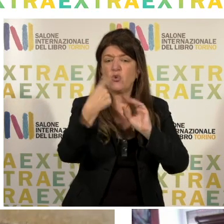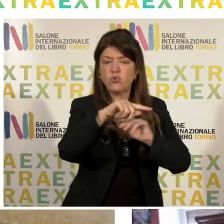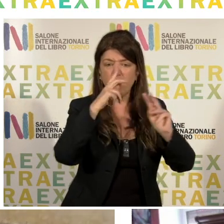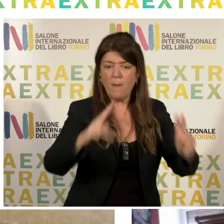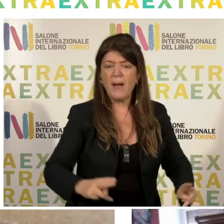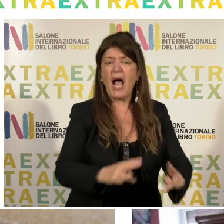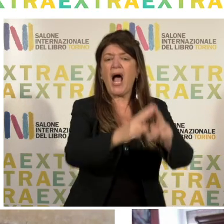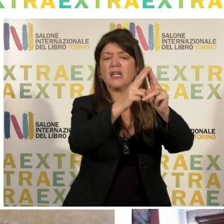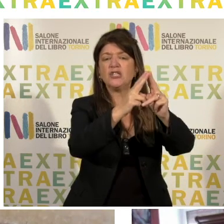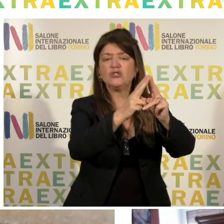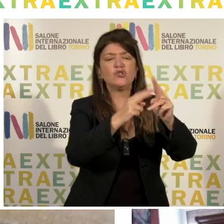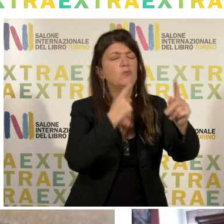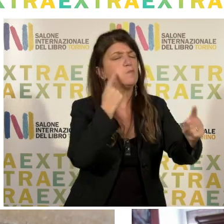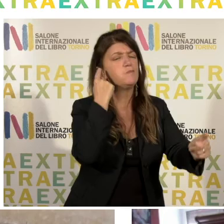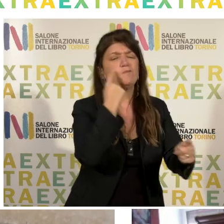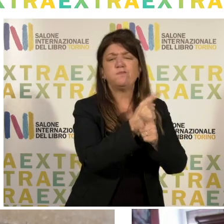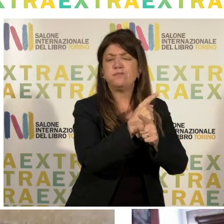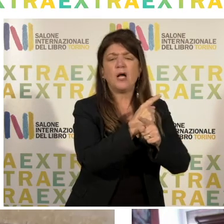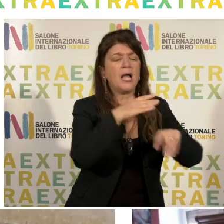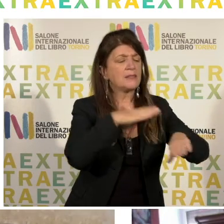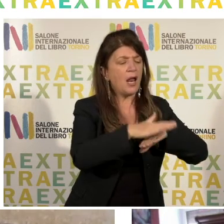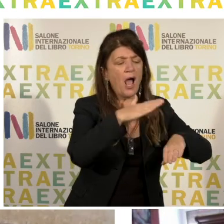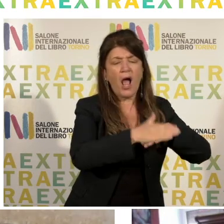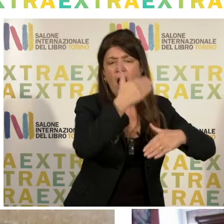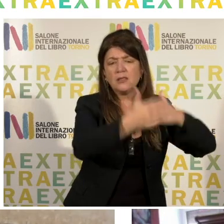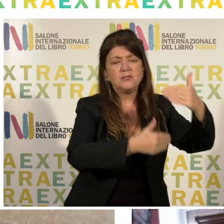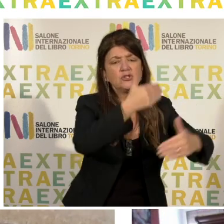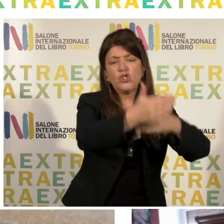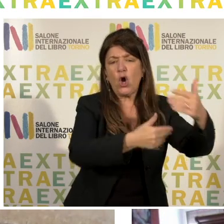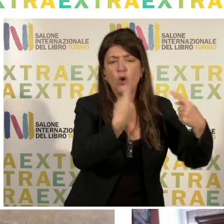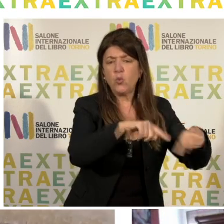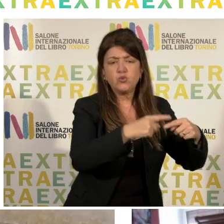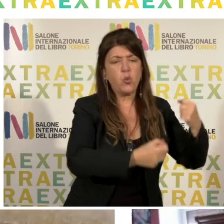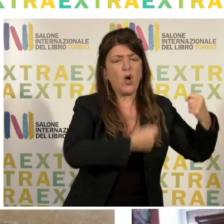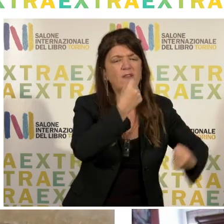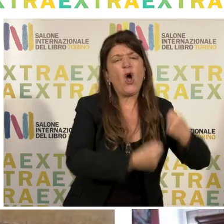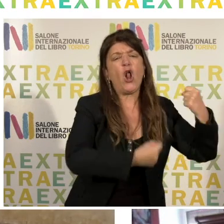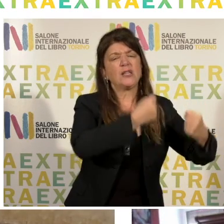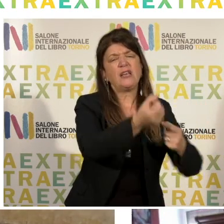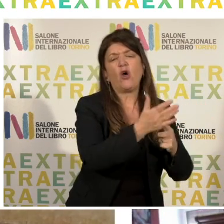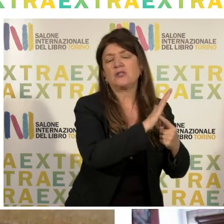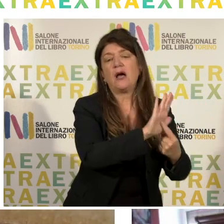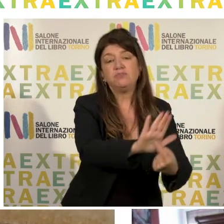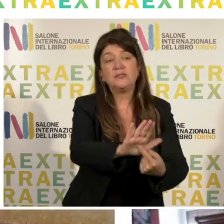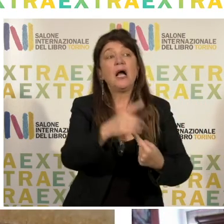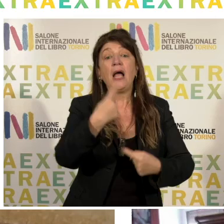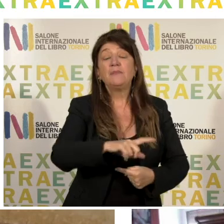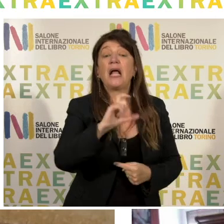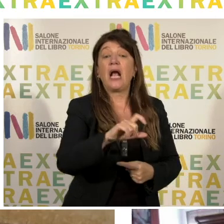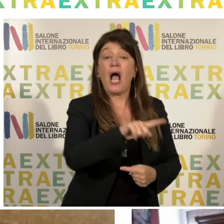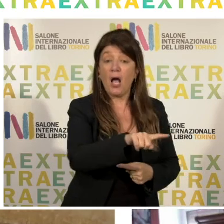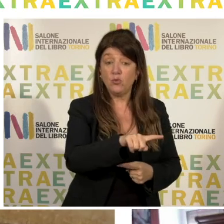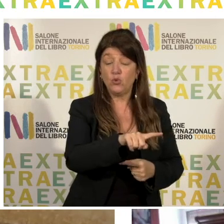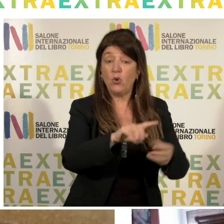vera tradizione della rivolta. E c'è una frase che mi ha sempre colpito moltissimo di Camus,